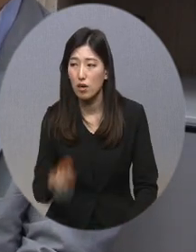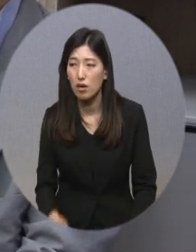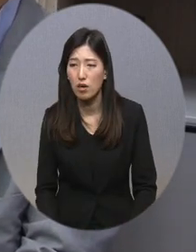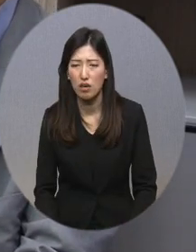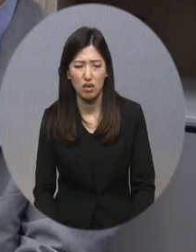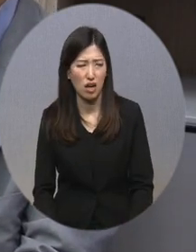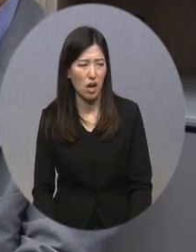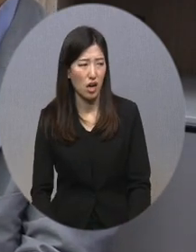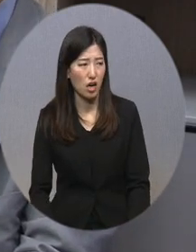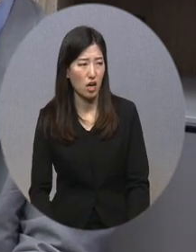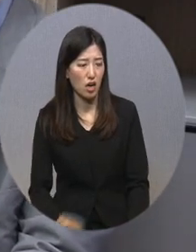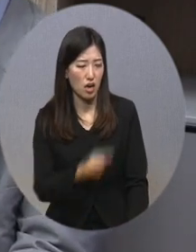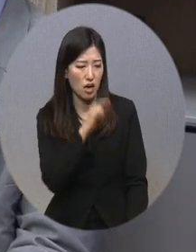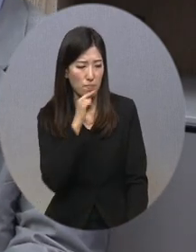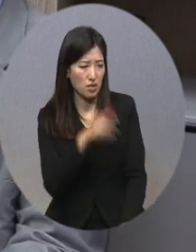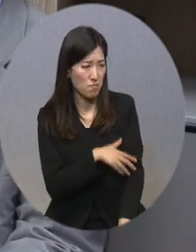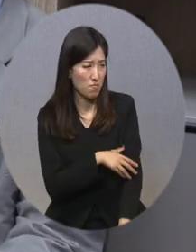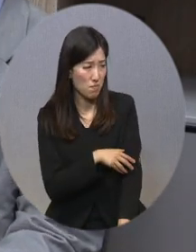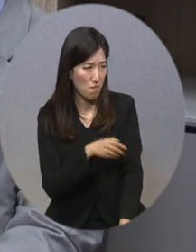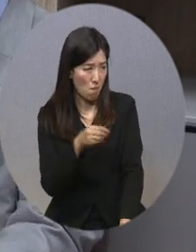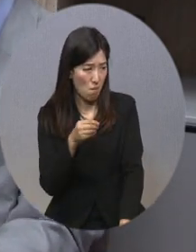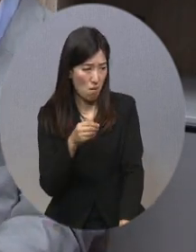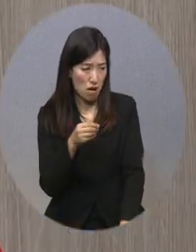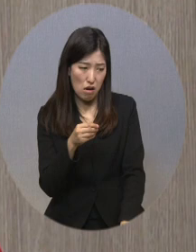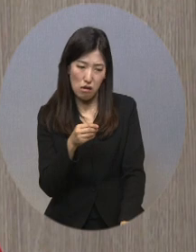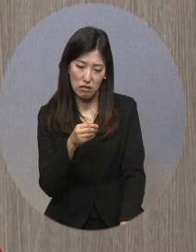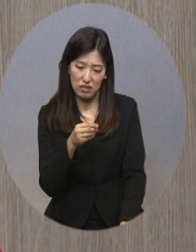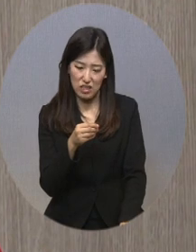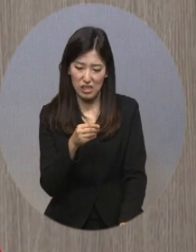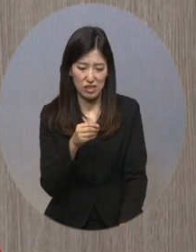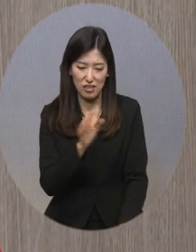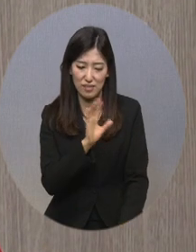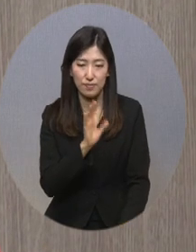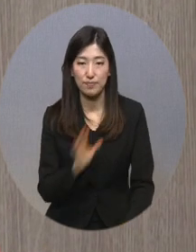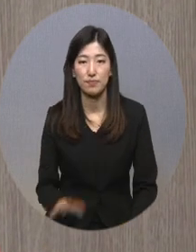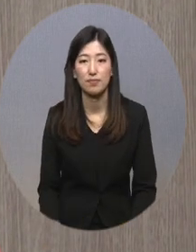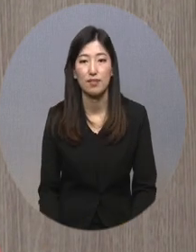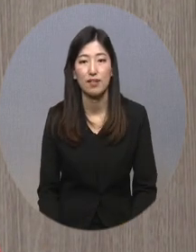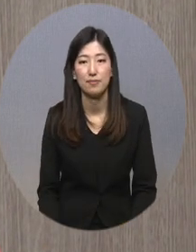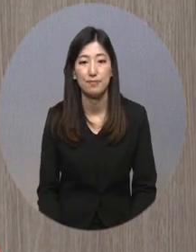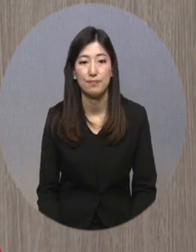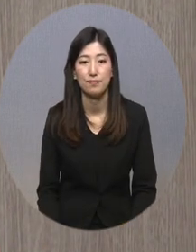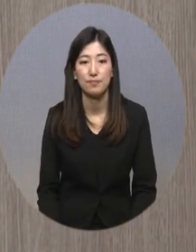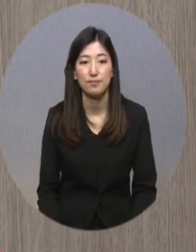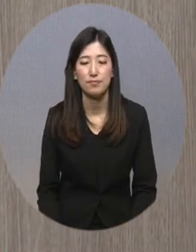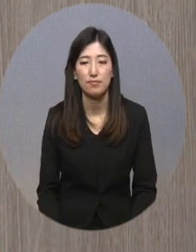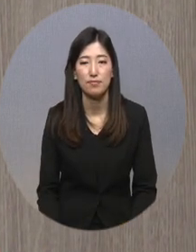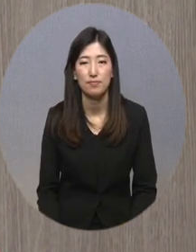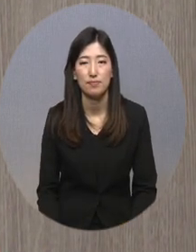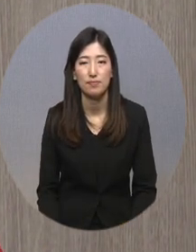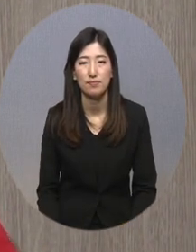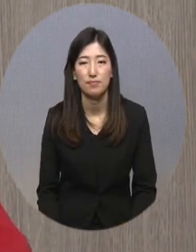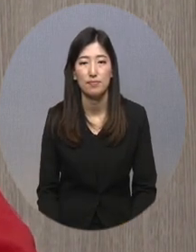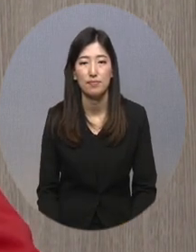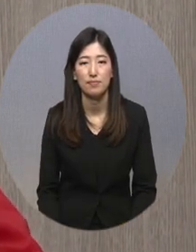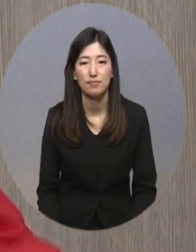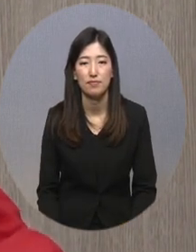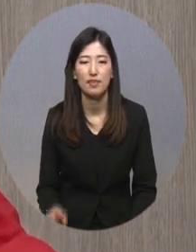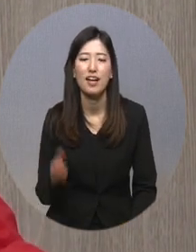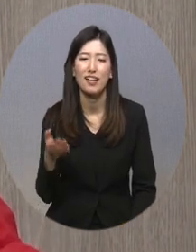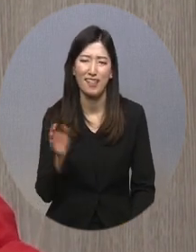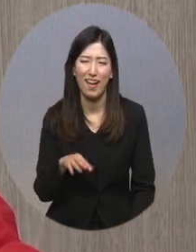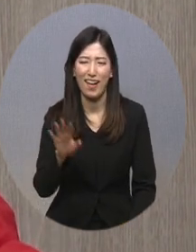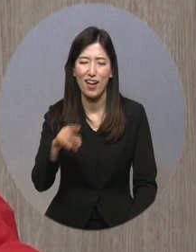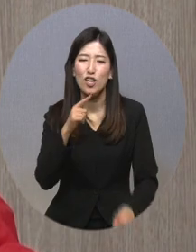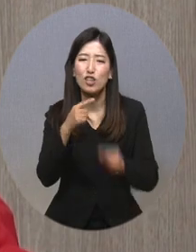주는 걸 굉장히 어려워하더라고요. 인색하더라고. 아, 일단 뭐 제가 생각할 때는 그런 것도 그렇지만 일단 그 주사바늘이